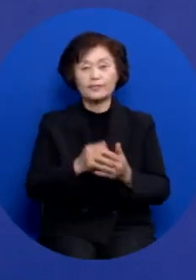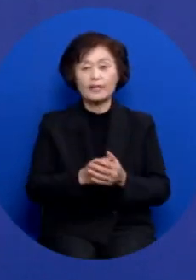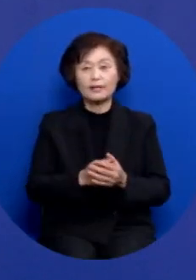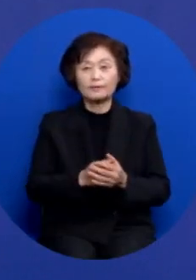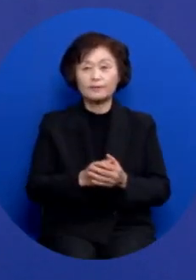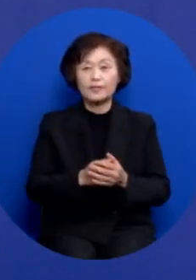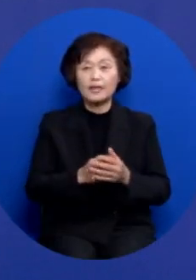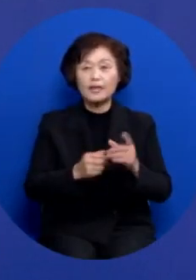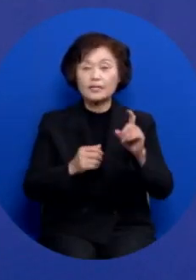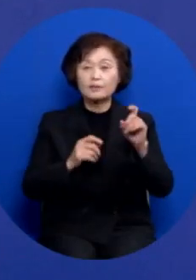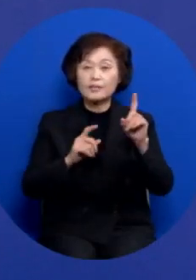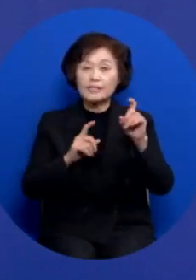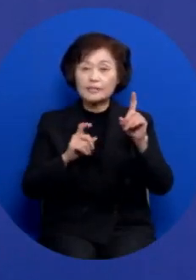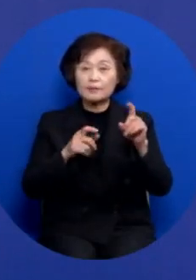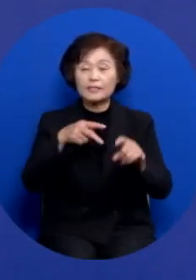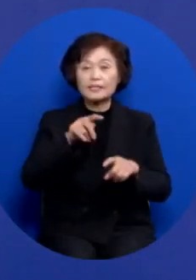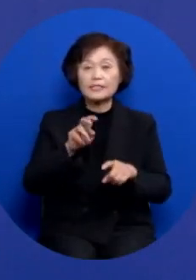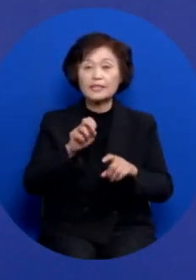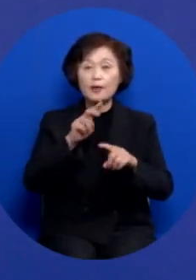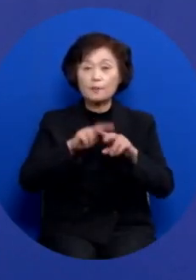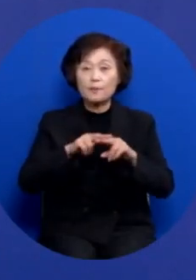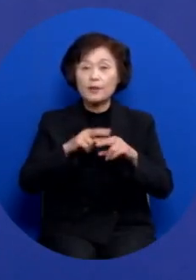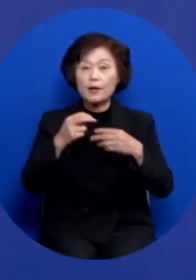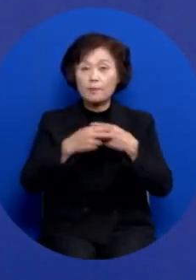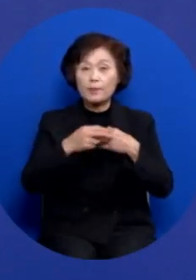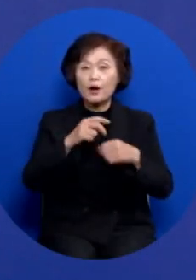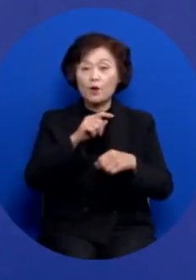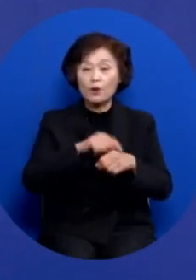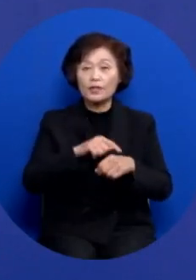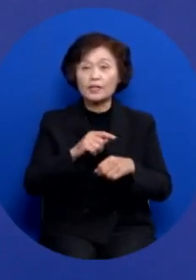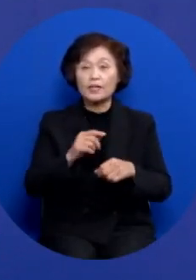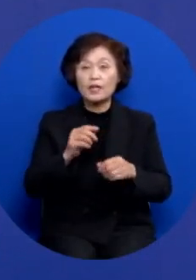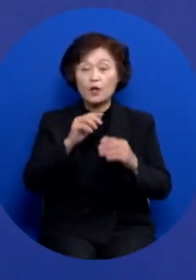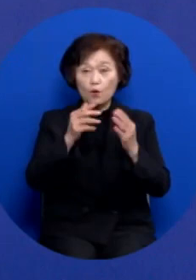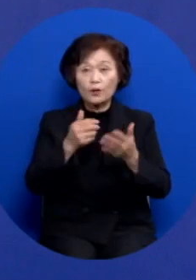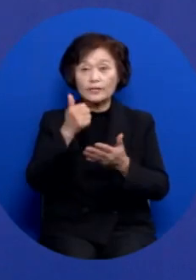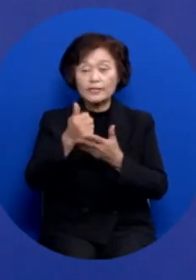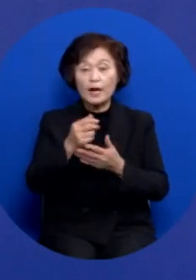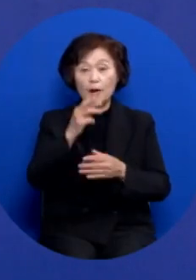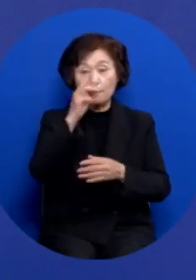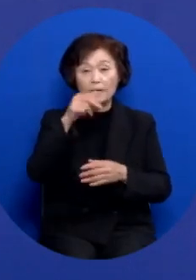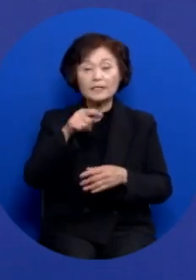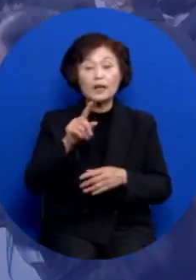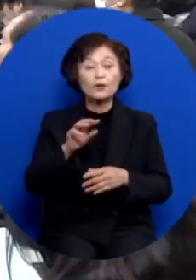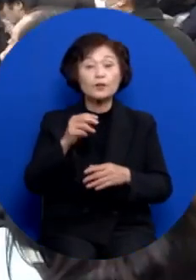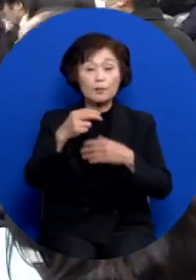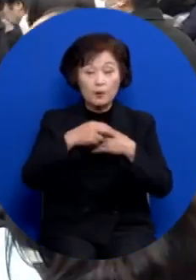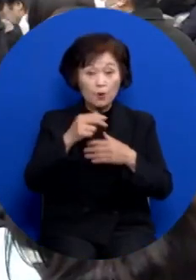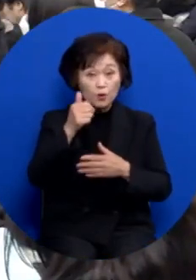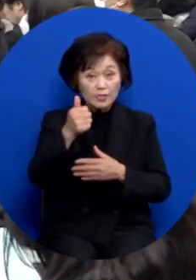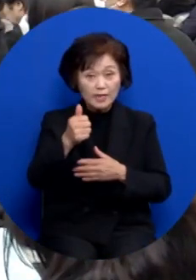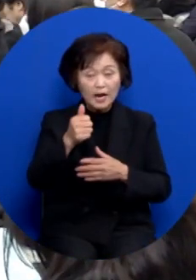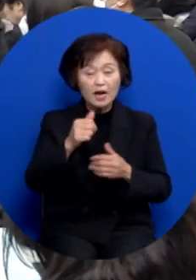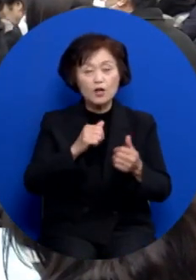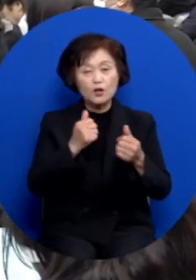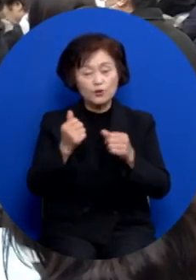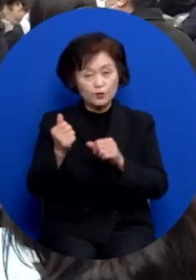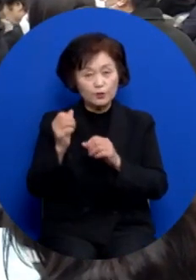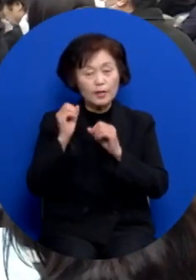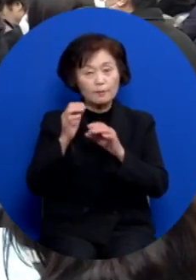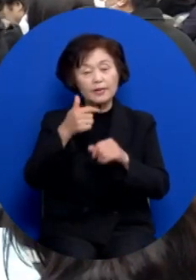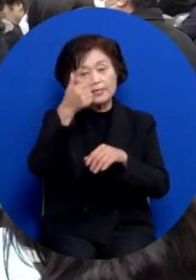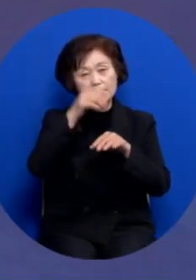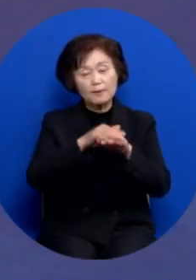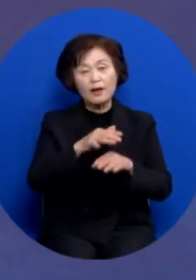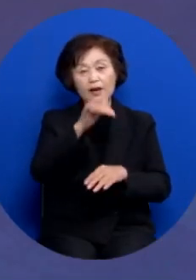지난 11일 생병원 미션 원장고 박상은 장로의 발인 예배가 진행됐습니다 설교를